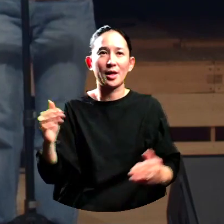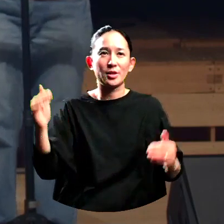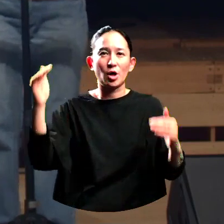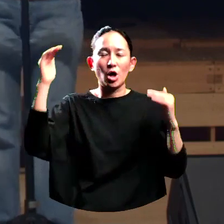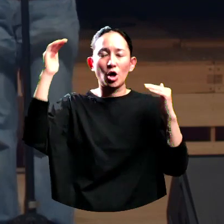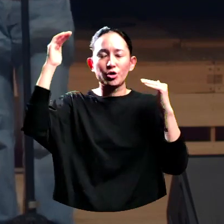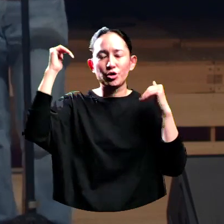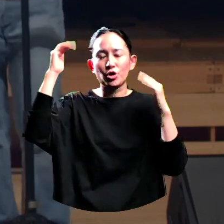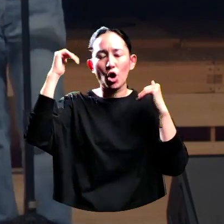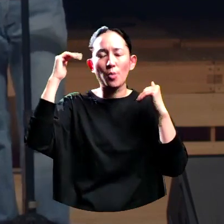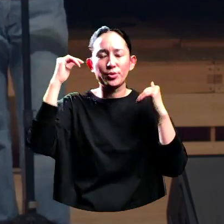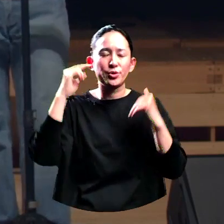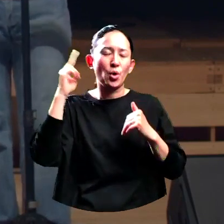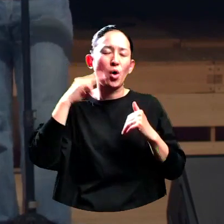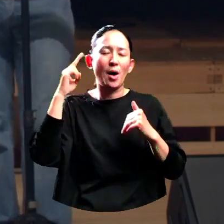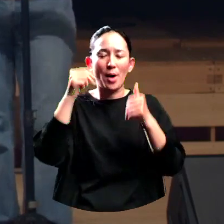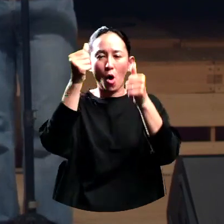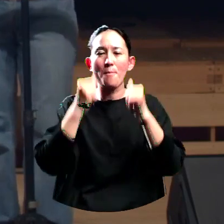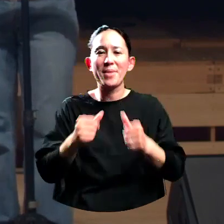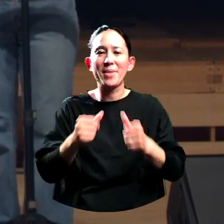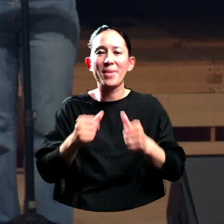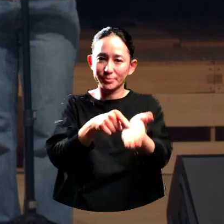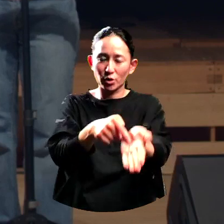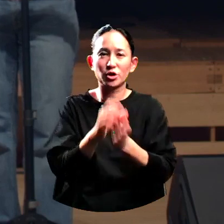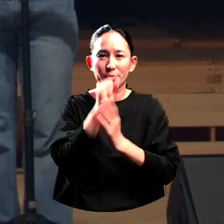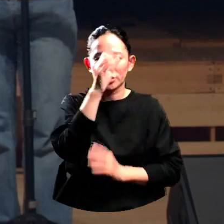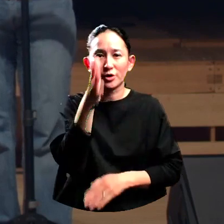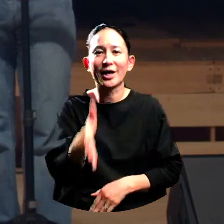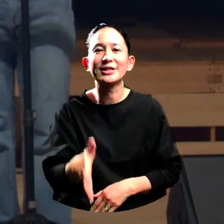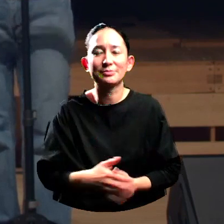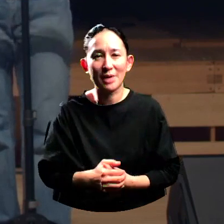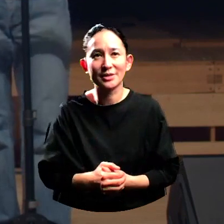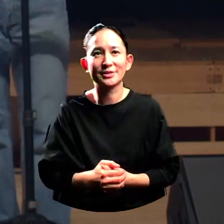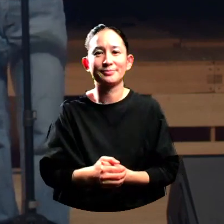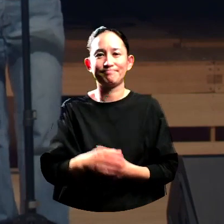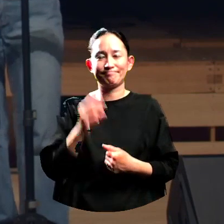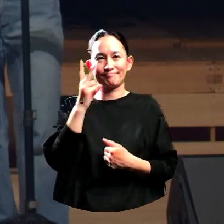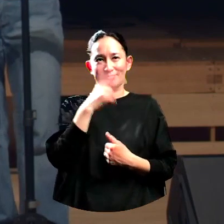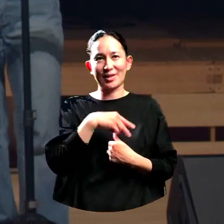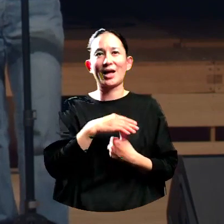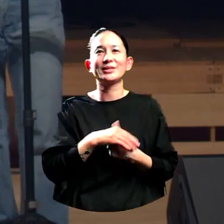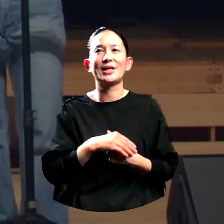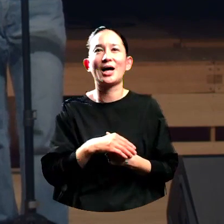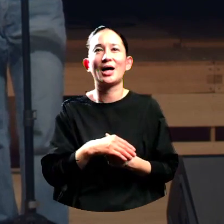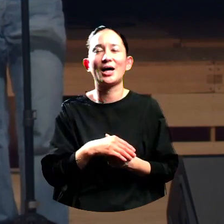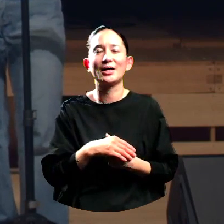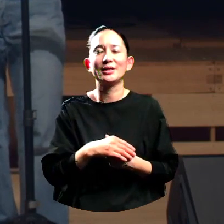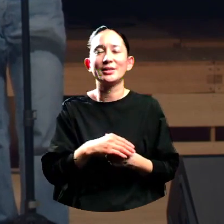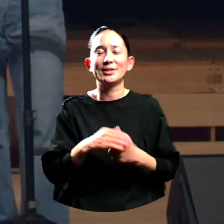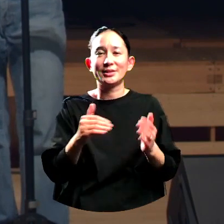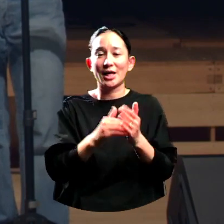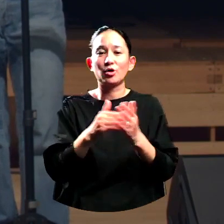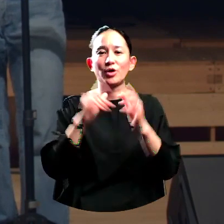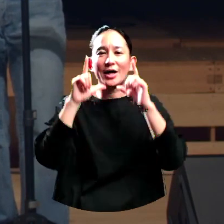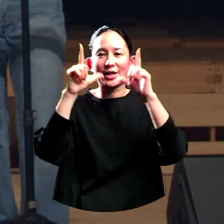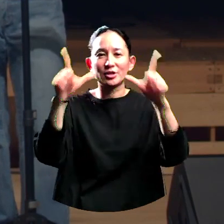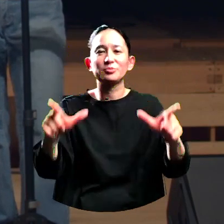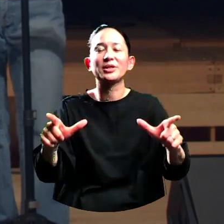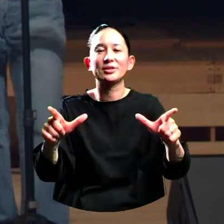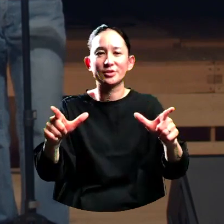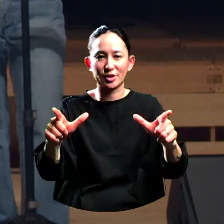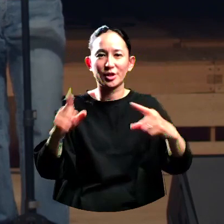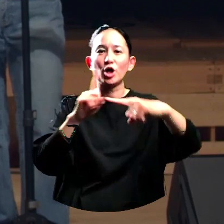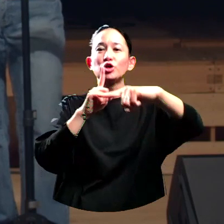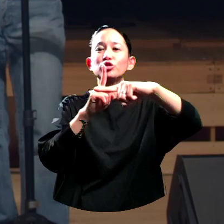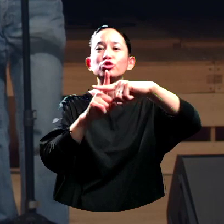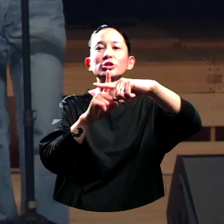Matthias and Yoko will be doing a Bible study in the book of Ephesians. そして最後のアナウンスメントなんですけれども、スイス